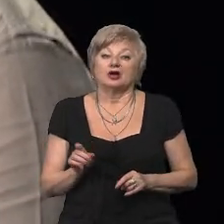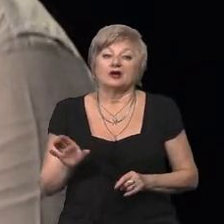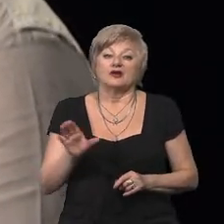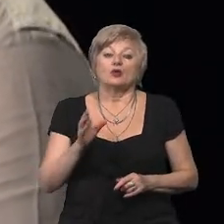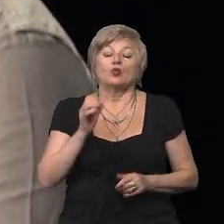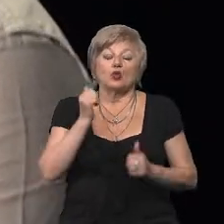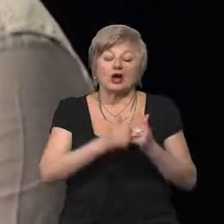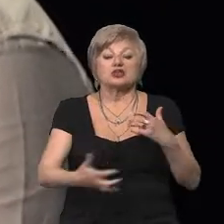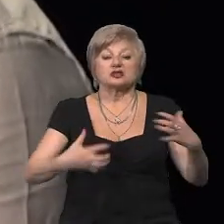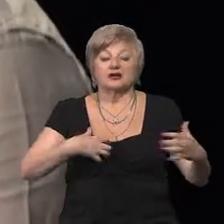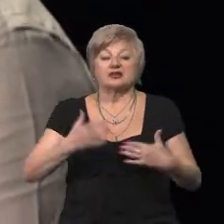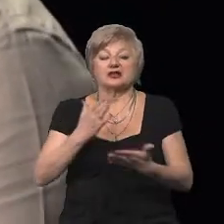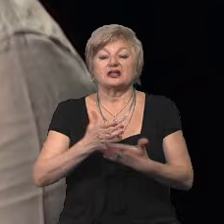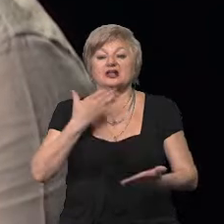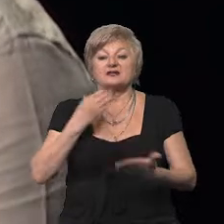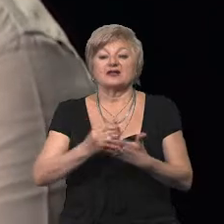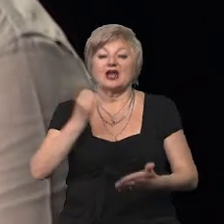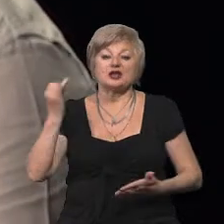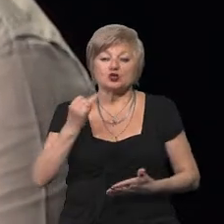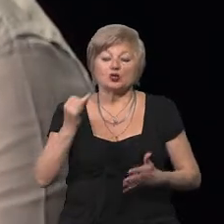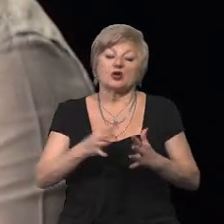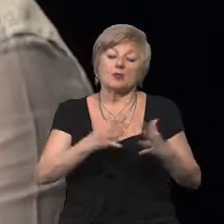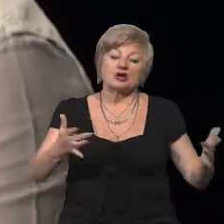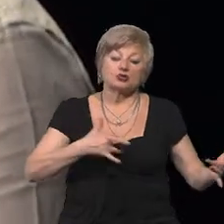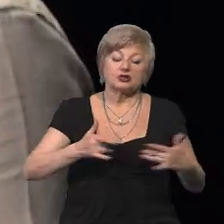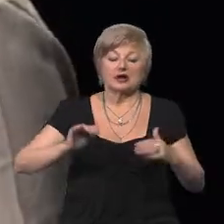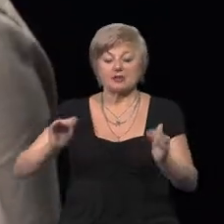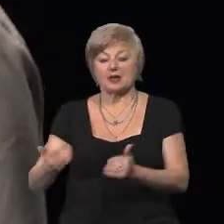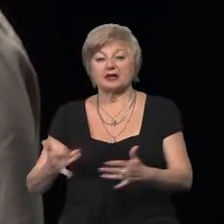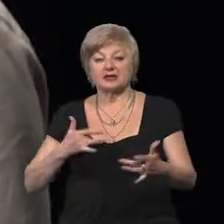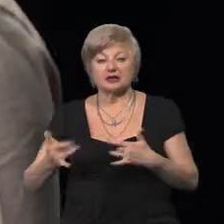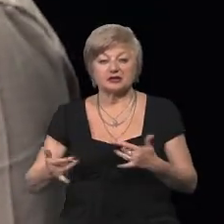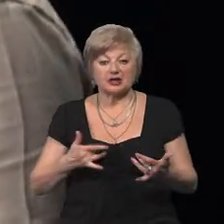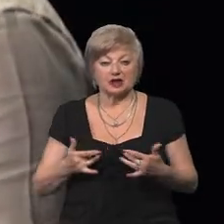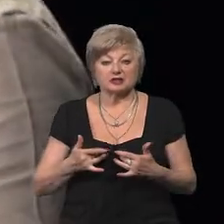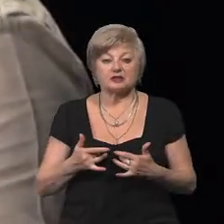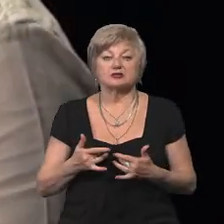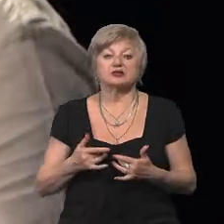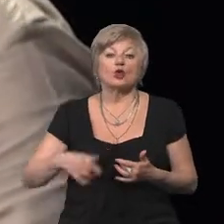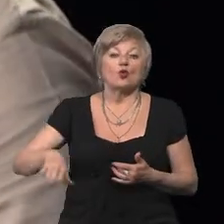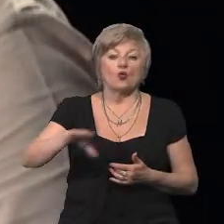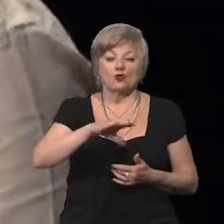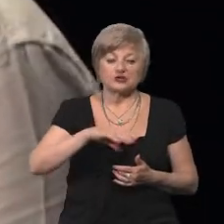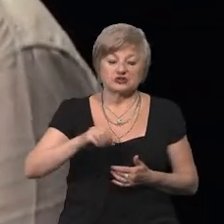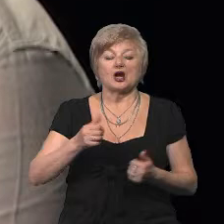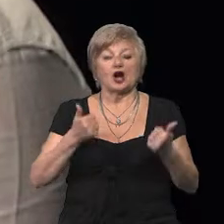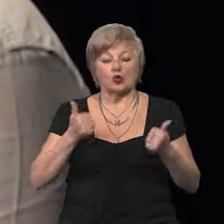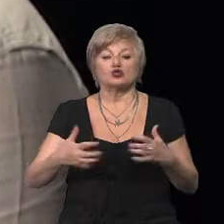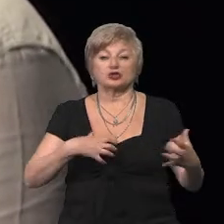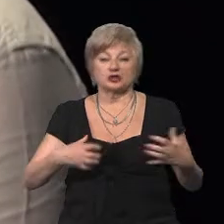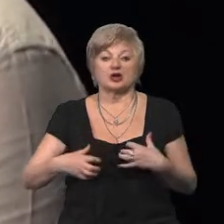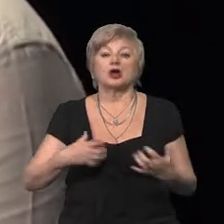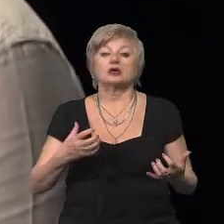история есть, у больших, у маленьких, у новых, у академических, у всех хороших театров, которые есть